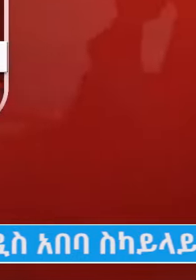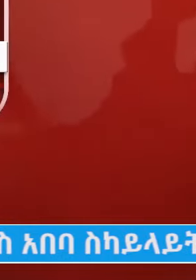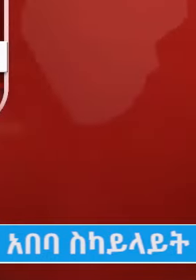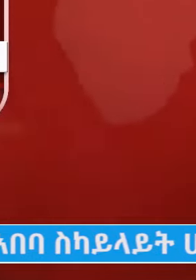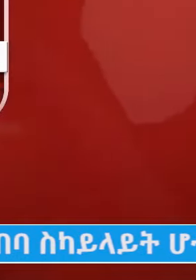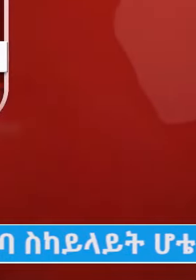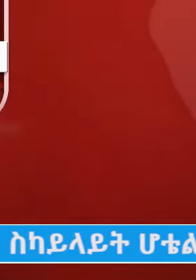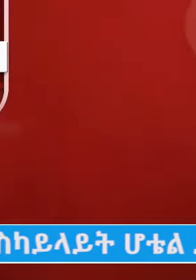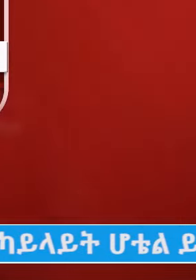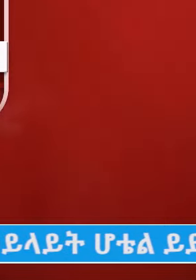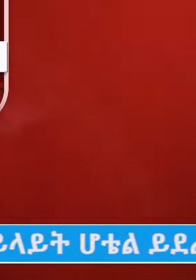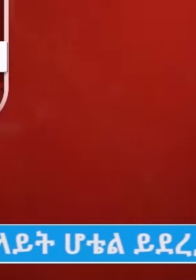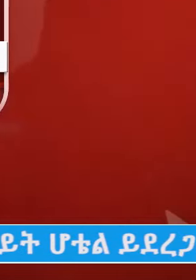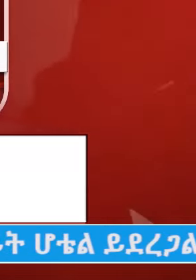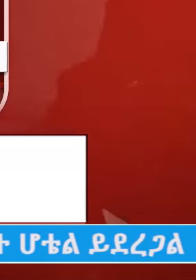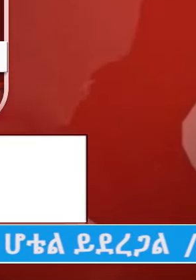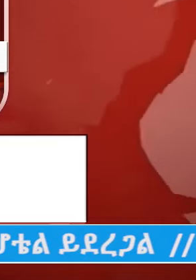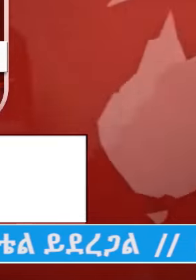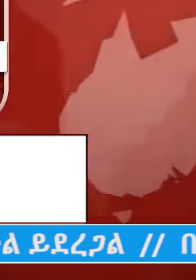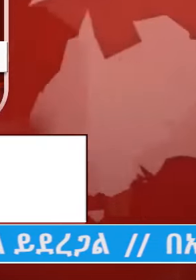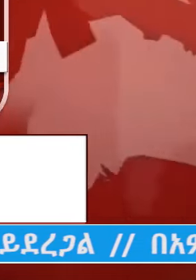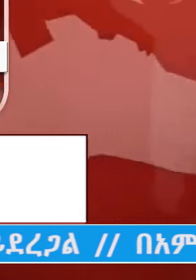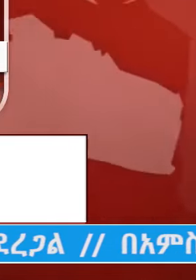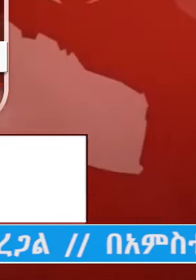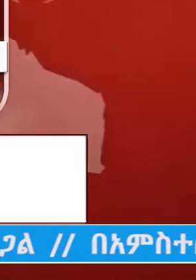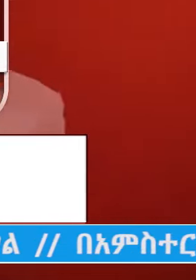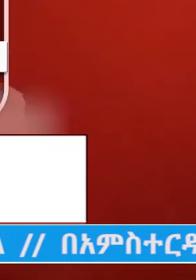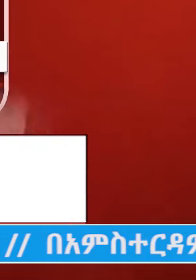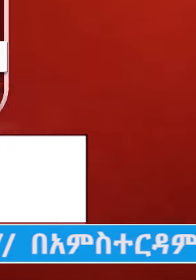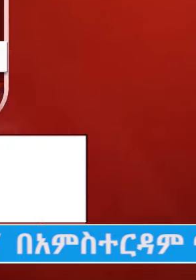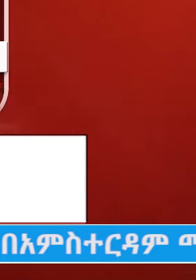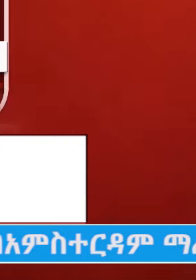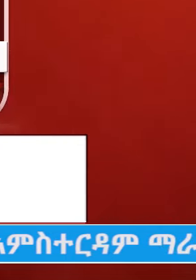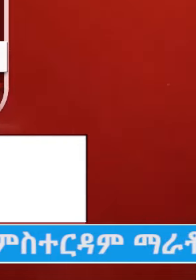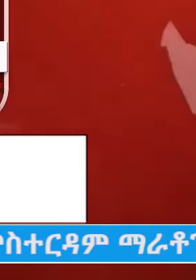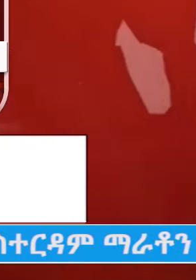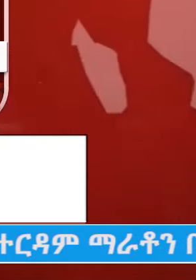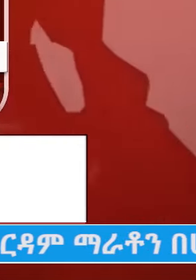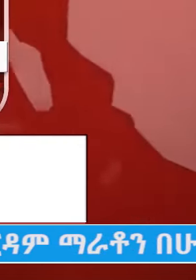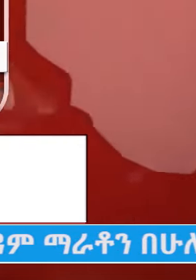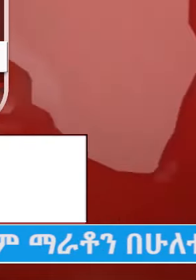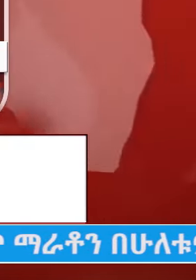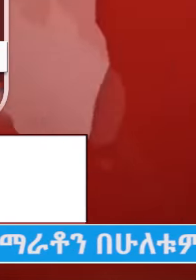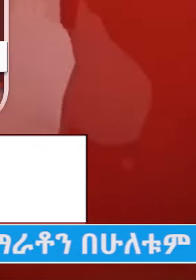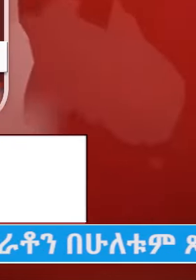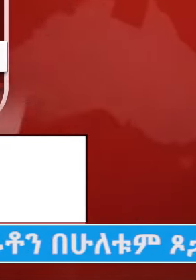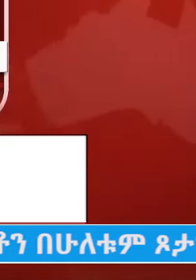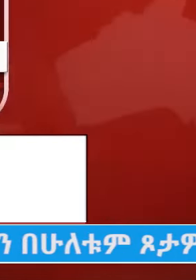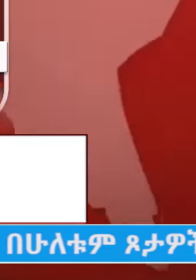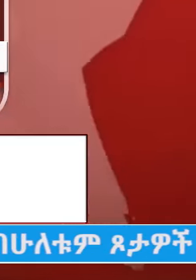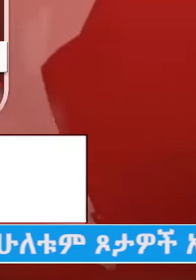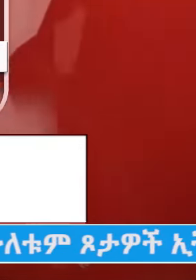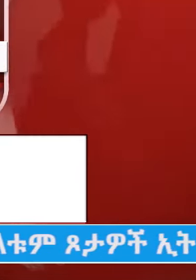ለመሟገትና ለመቋቋም የሚበጀው ይሄ ነው ብለው የፖሊሲ አማራጭ ለማቅረብ ሁሉ አቅም